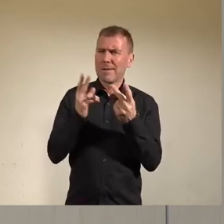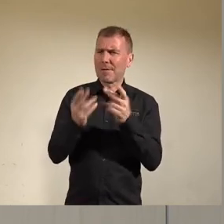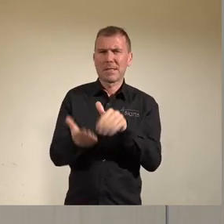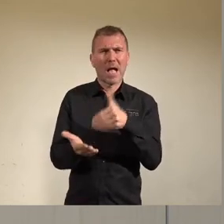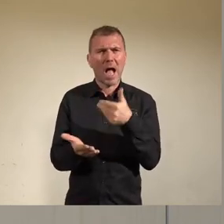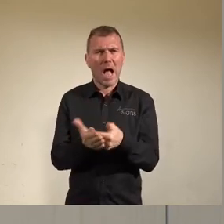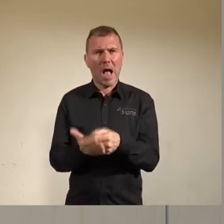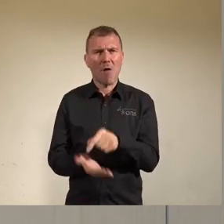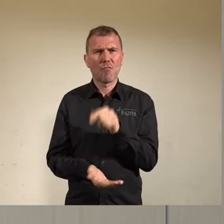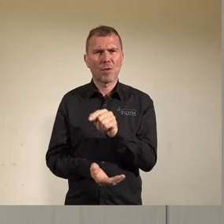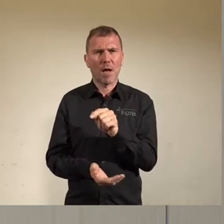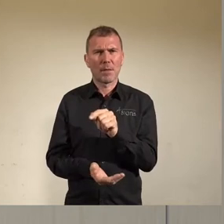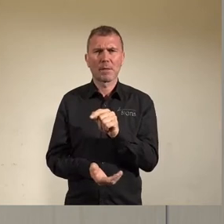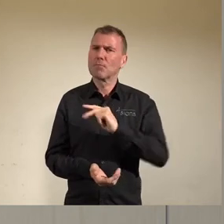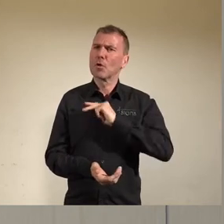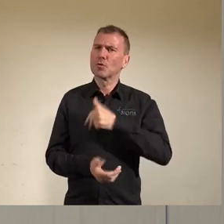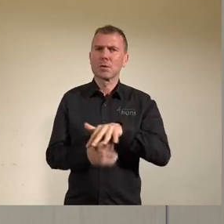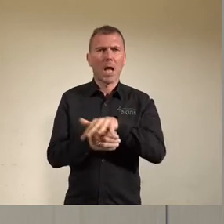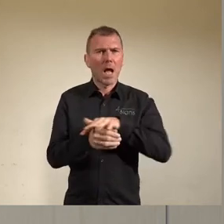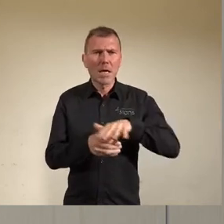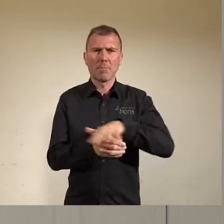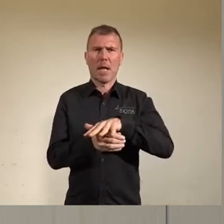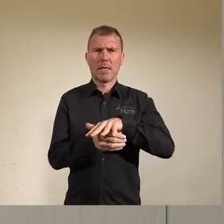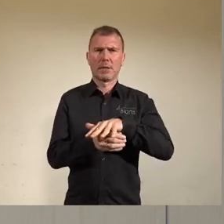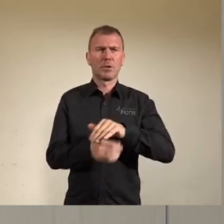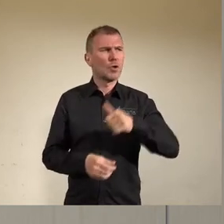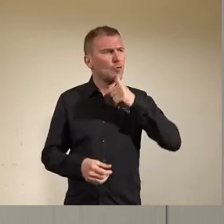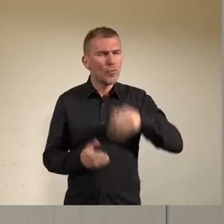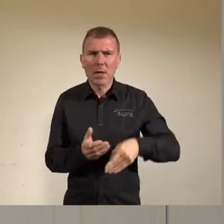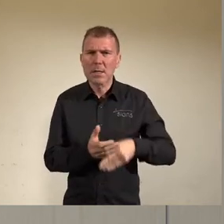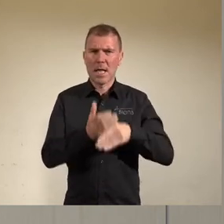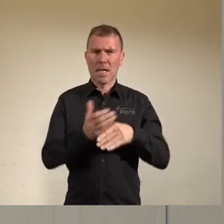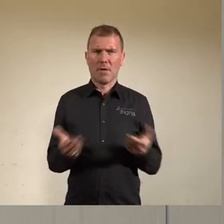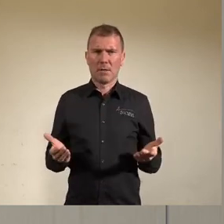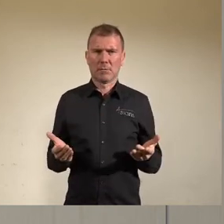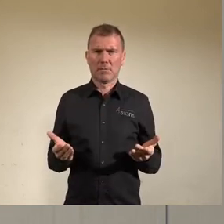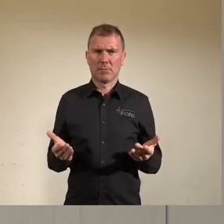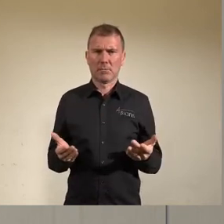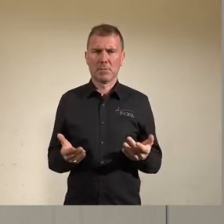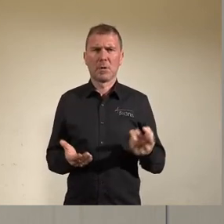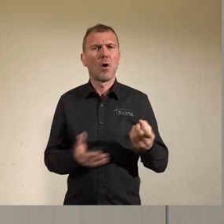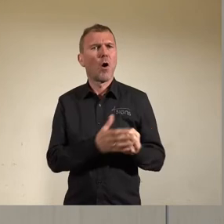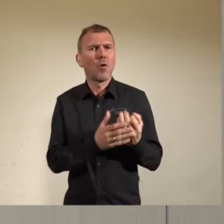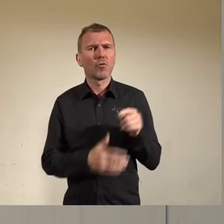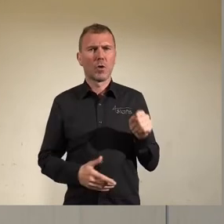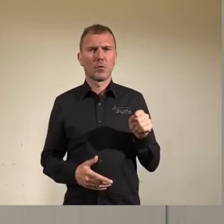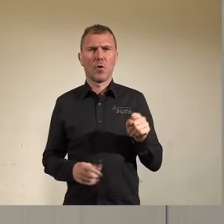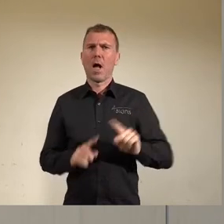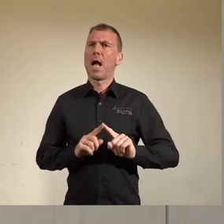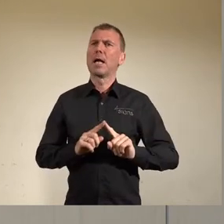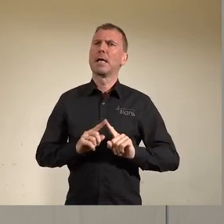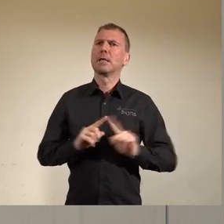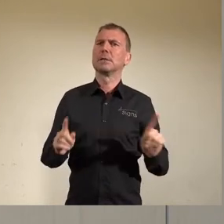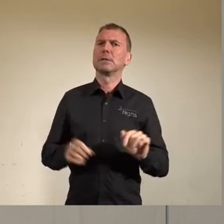Aufgaben im Sozialbereich, in der Jugendhilfe und der Kultur nicht erfüllt